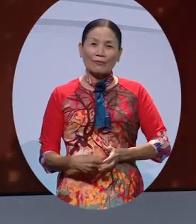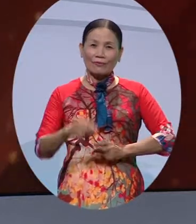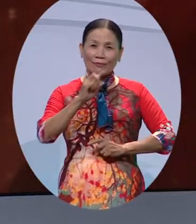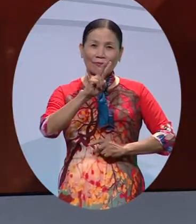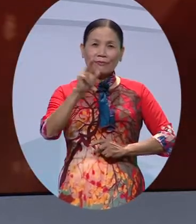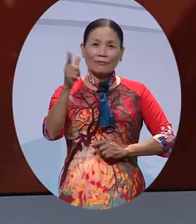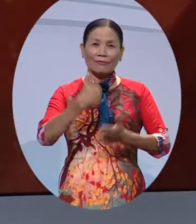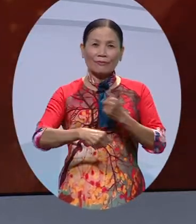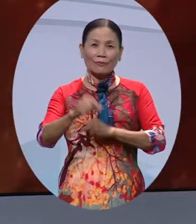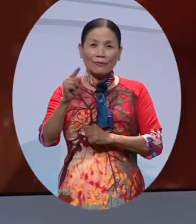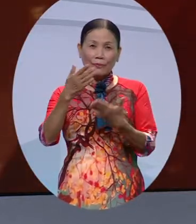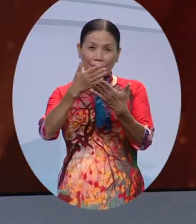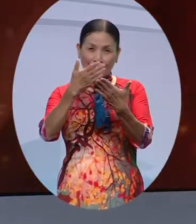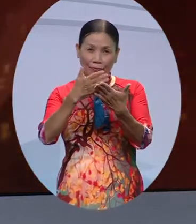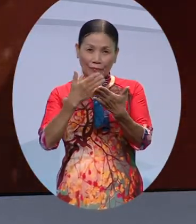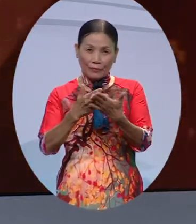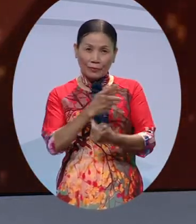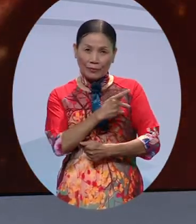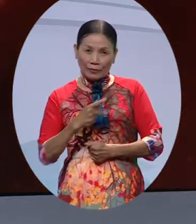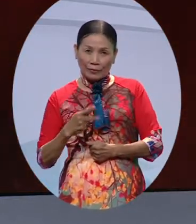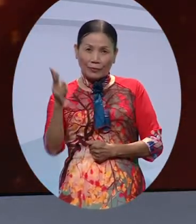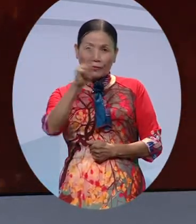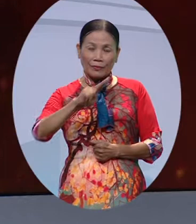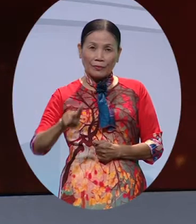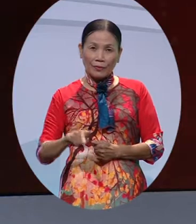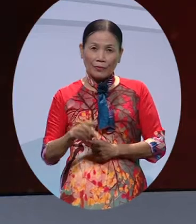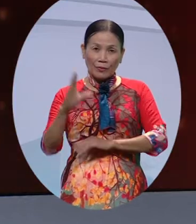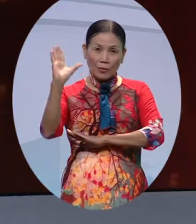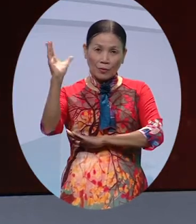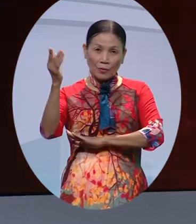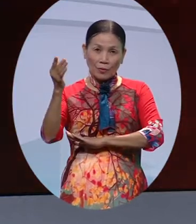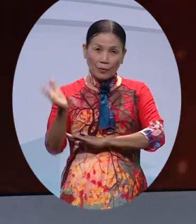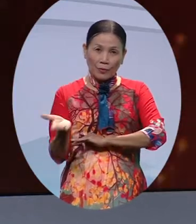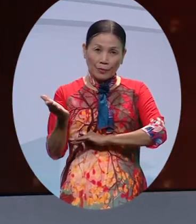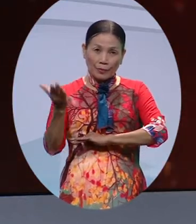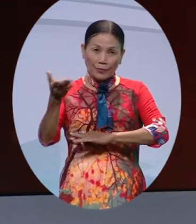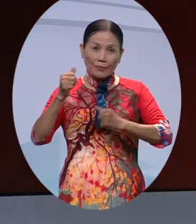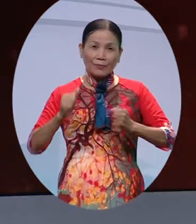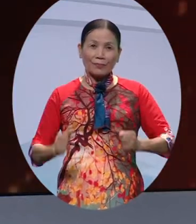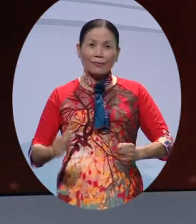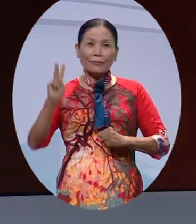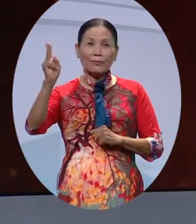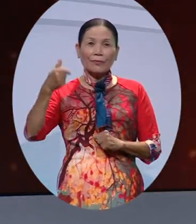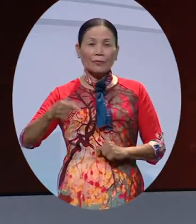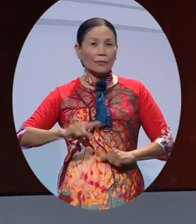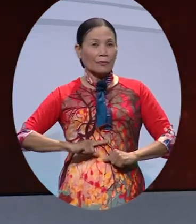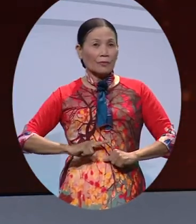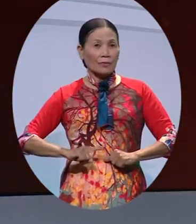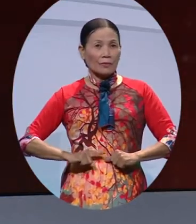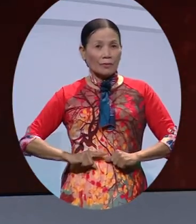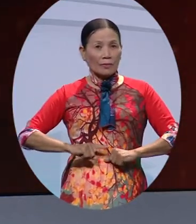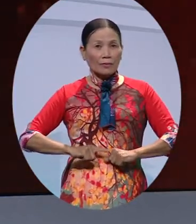Từ ngày 27 tháng 1, thống kê cho thấy lượng khách Việt Nam và khách quốc tế tăng mạnh tại Vinpearl. Trong khi đó, nhóm du khách Trung Quốc tại Vinpearl Nha Trang